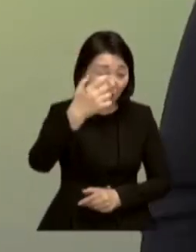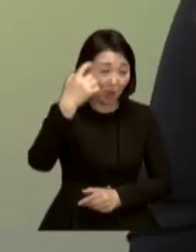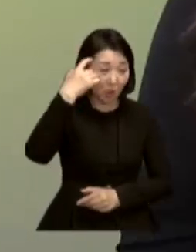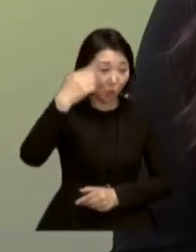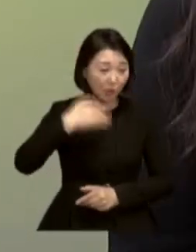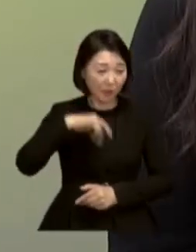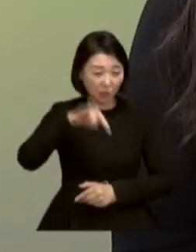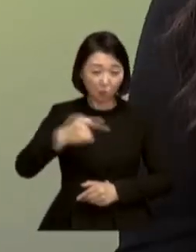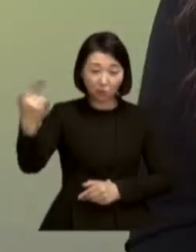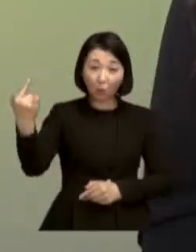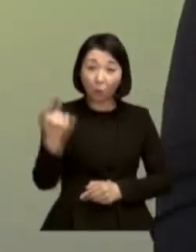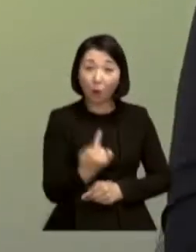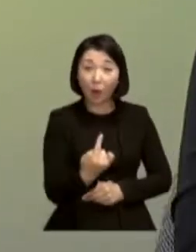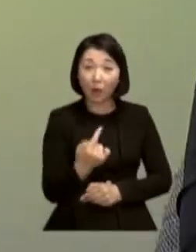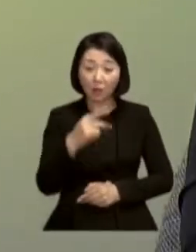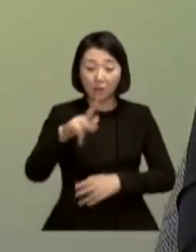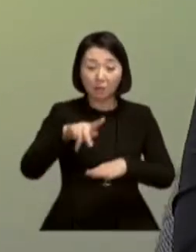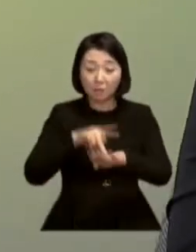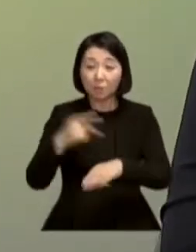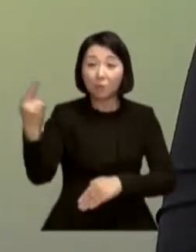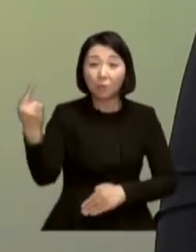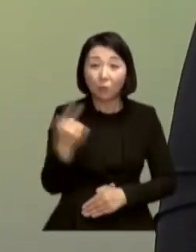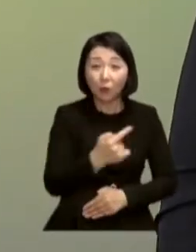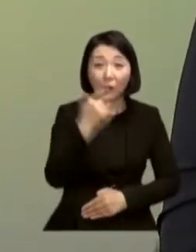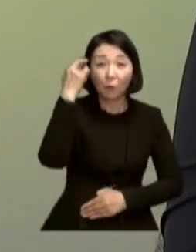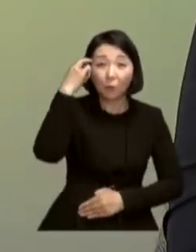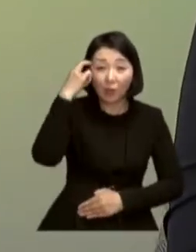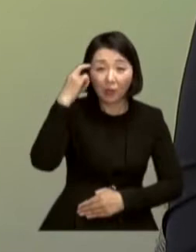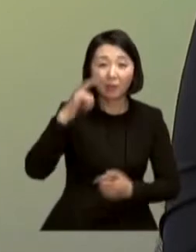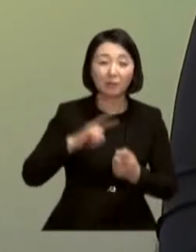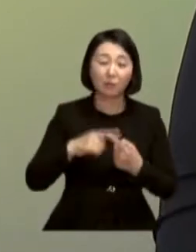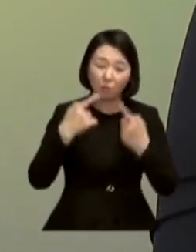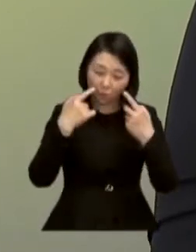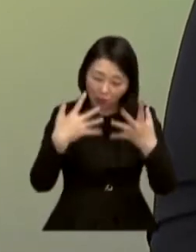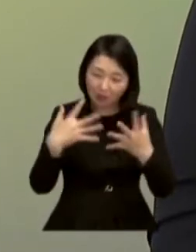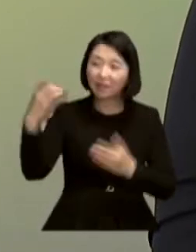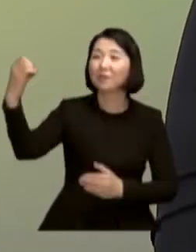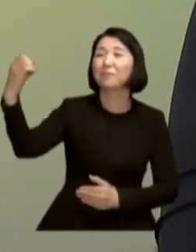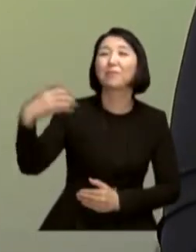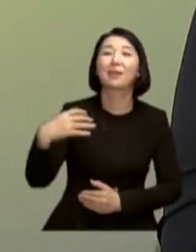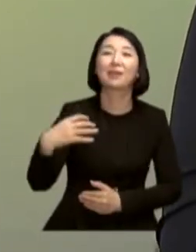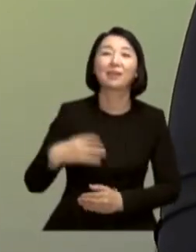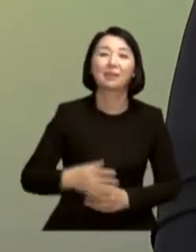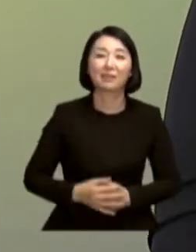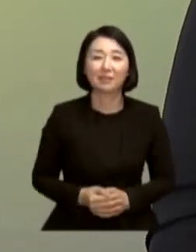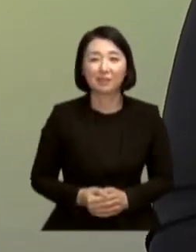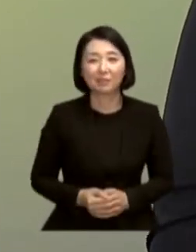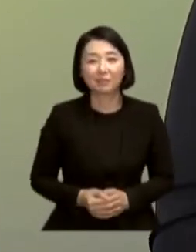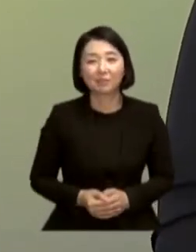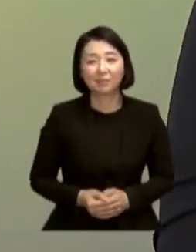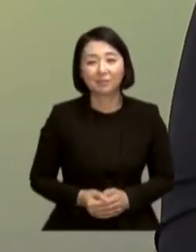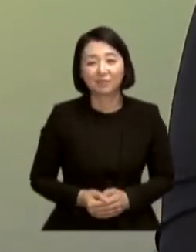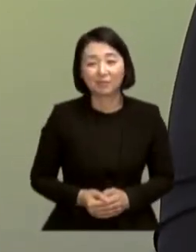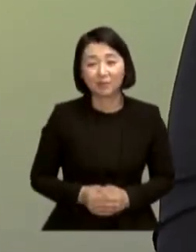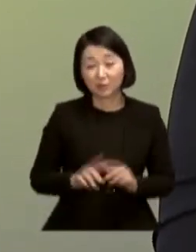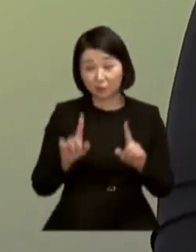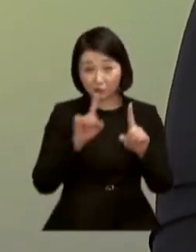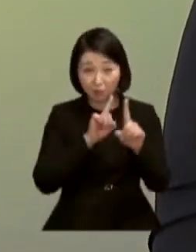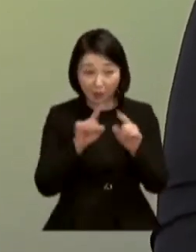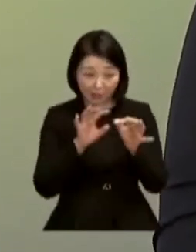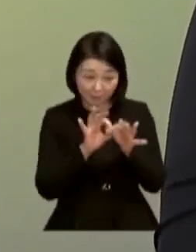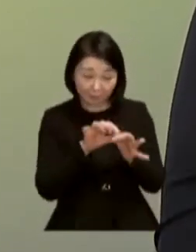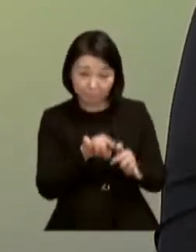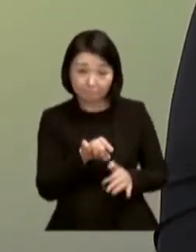왜 왔는지에 대한 명확한 말씀을 해주셨기 때문에 그 말씀을 계기로 해서 저는 다시 일어날 수